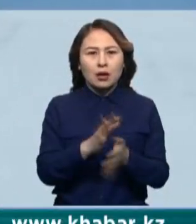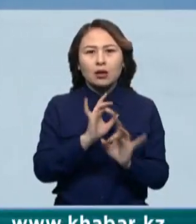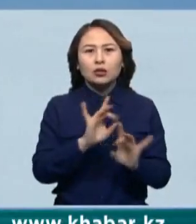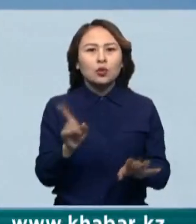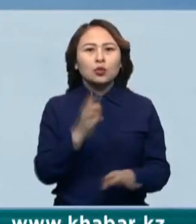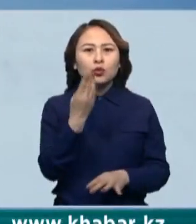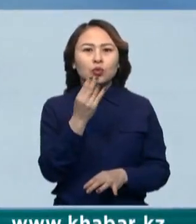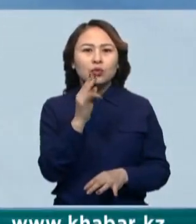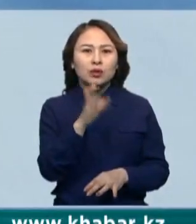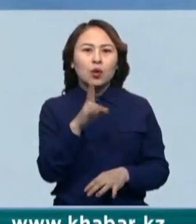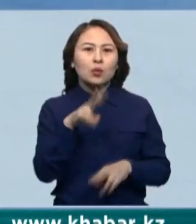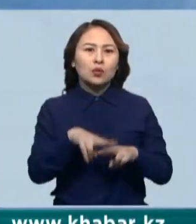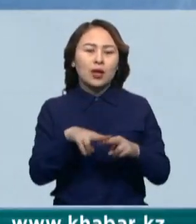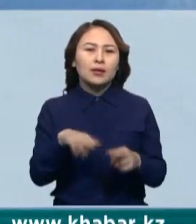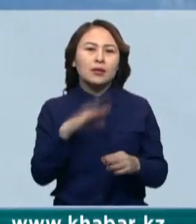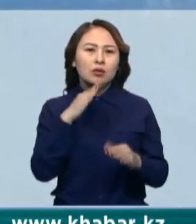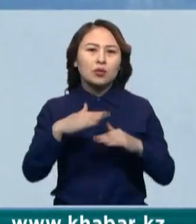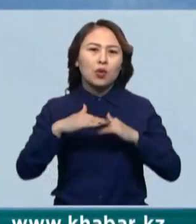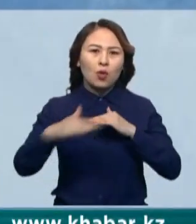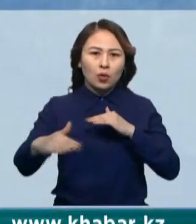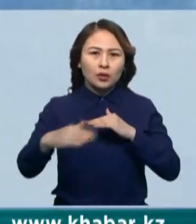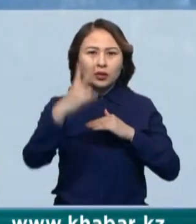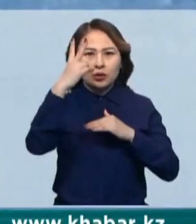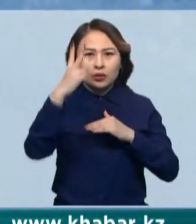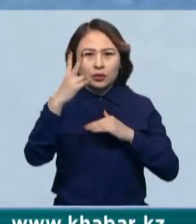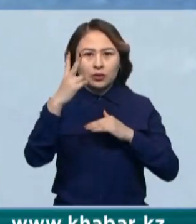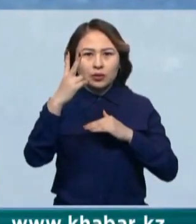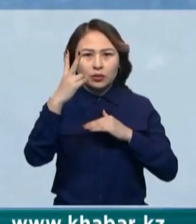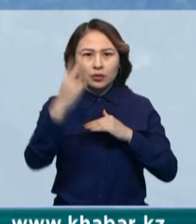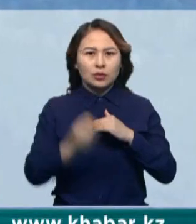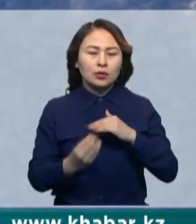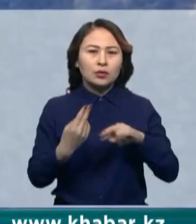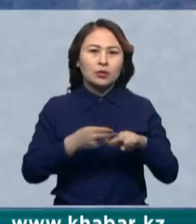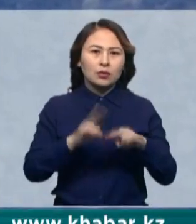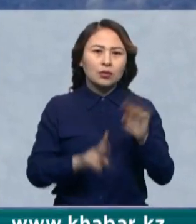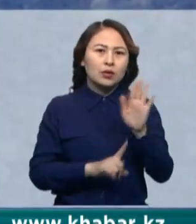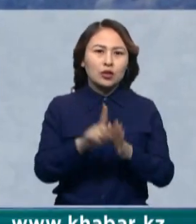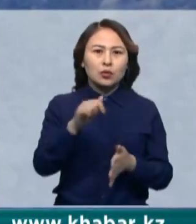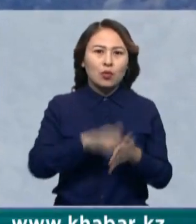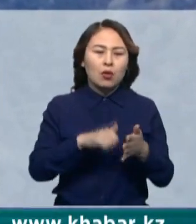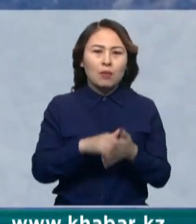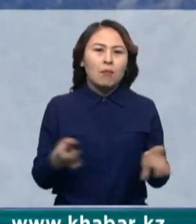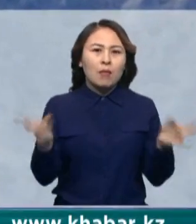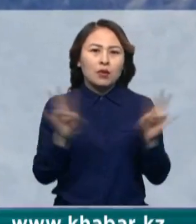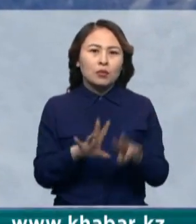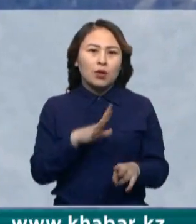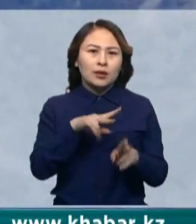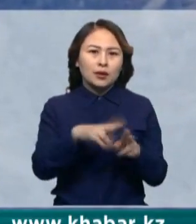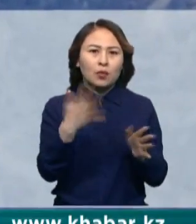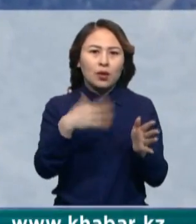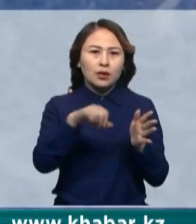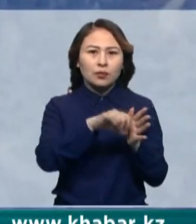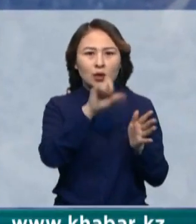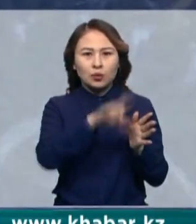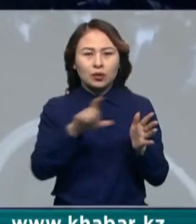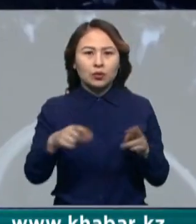айтса, құтқарушылар Шучинск-Нұрсұлтан тас жолының 2 күннен бер жабық тұруы себепті жолда қалуға мәжбүр болған